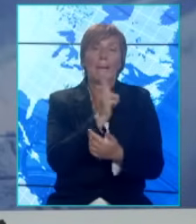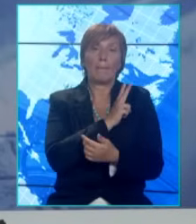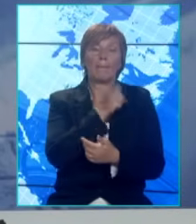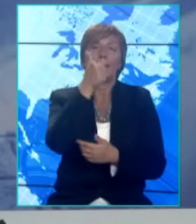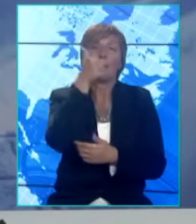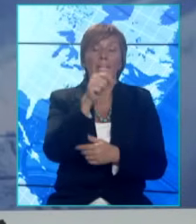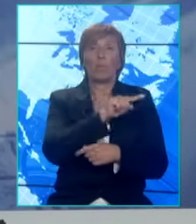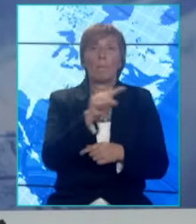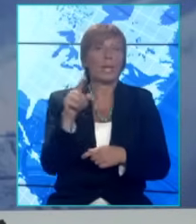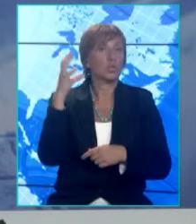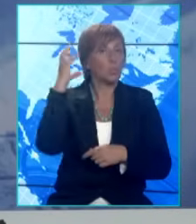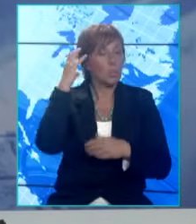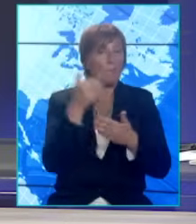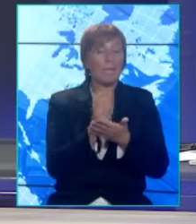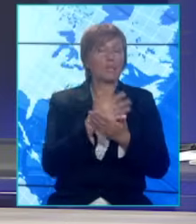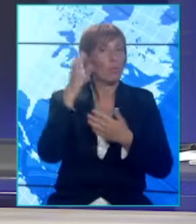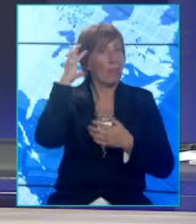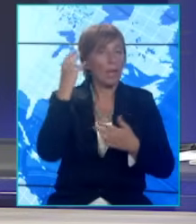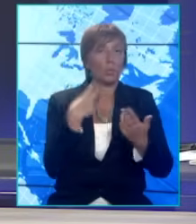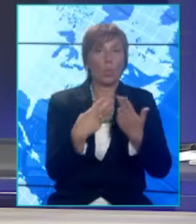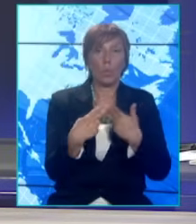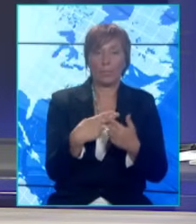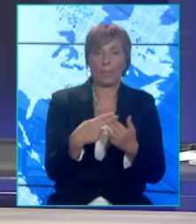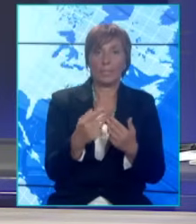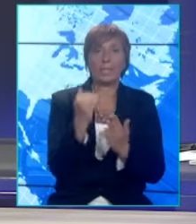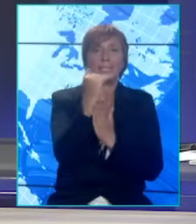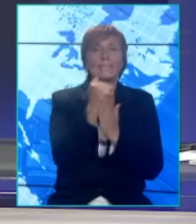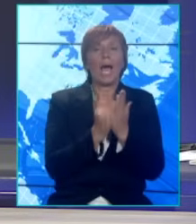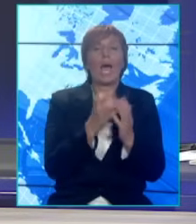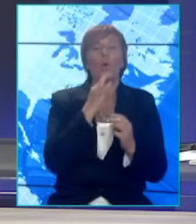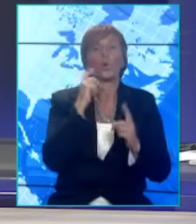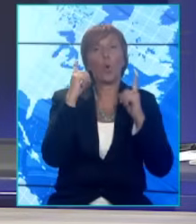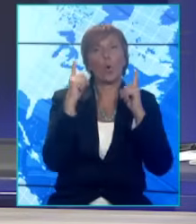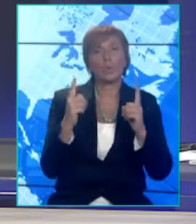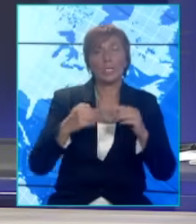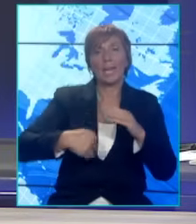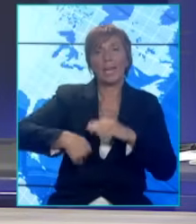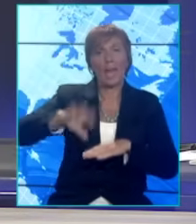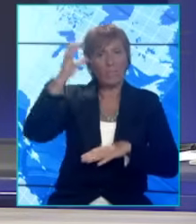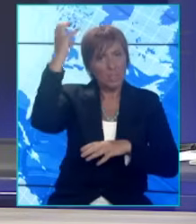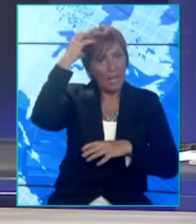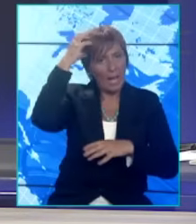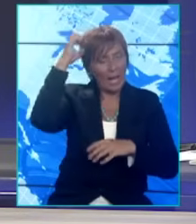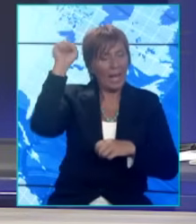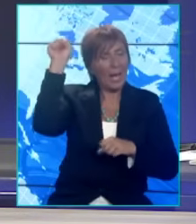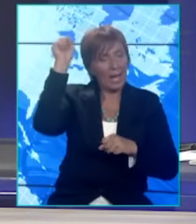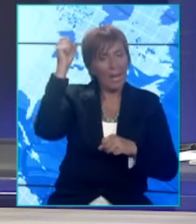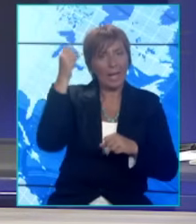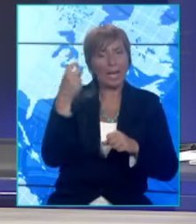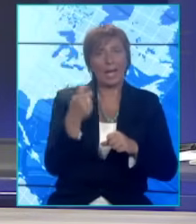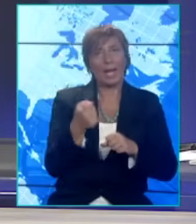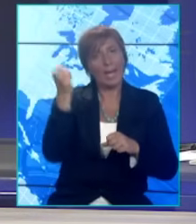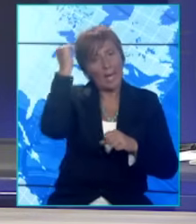međuvladinu konferenciju. Zakon o sudu nekako je najveći kamen spoticanja na tom europskom